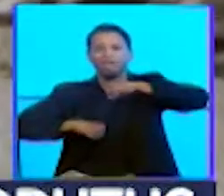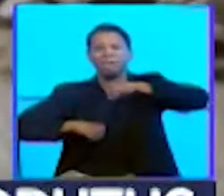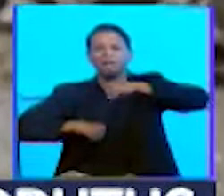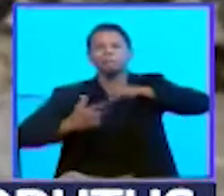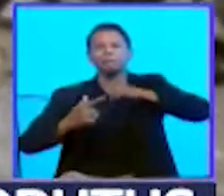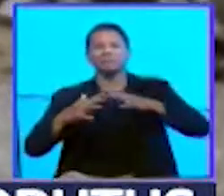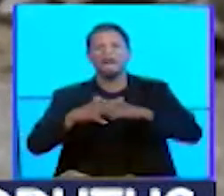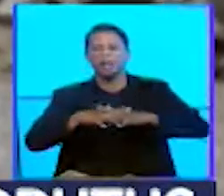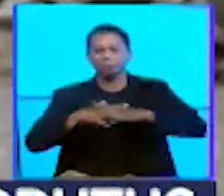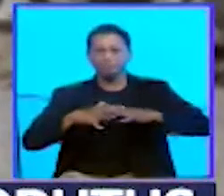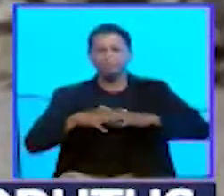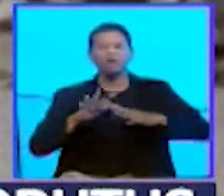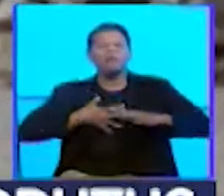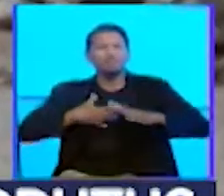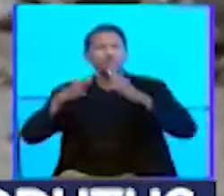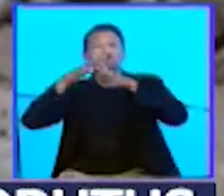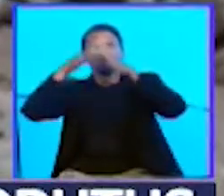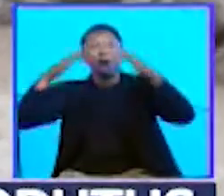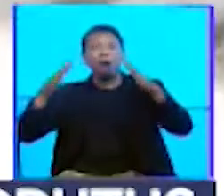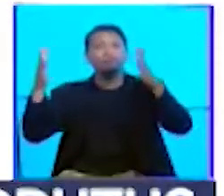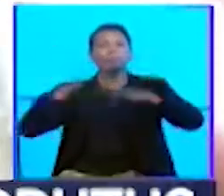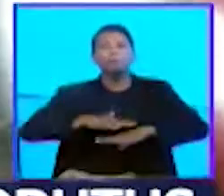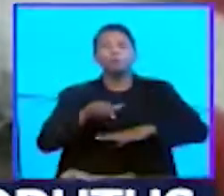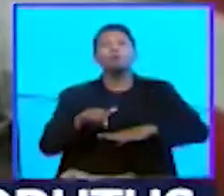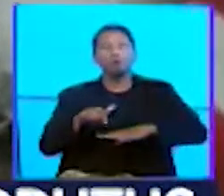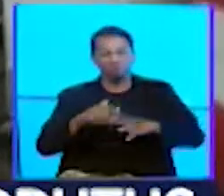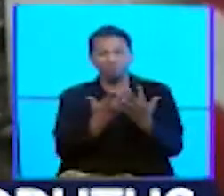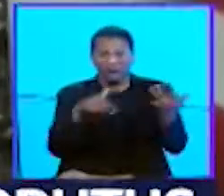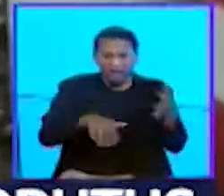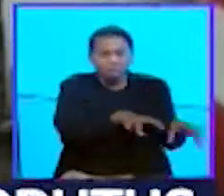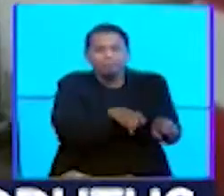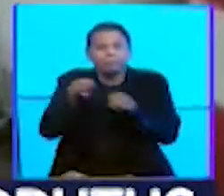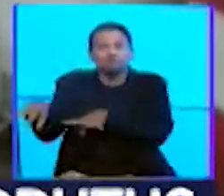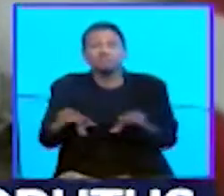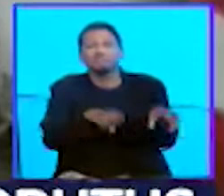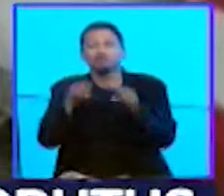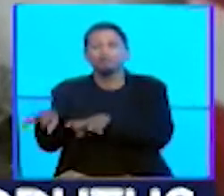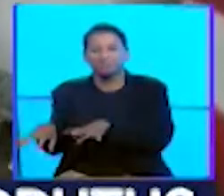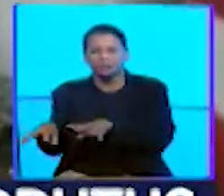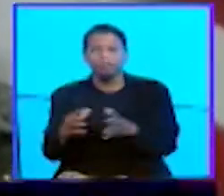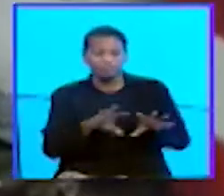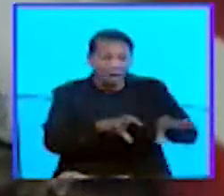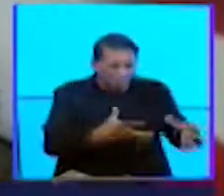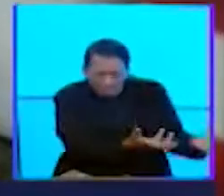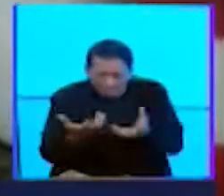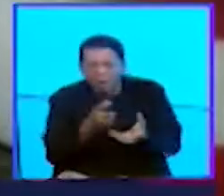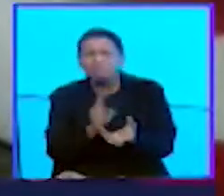rumah mereka ambruk, sehingga mereka mengungsi. Itu barang-barang diangkutin kenapa, Pak? Iya, karena takut kena